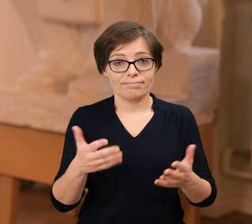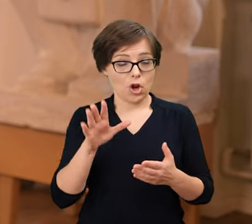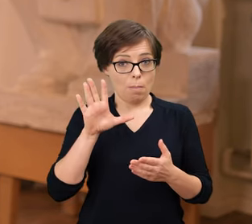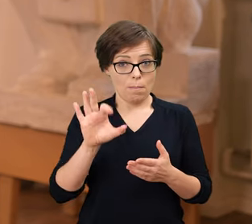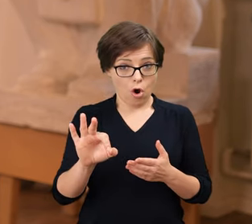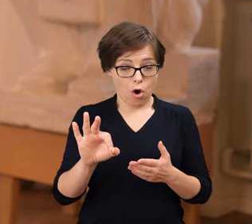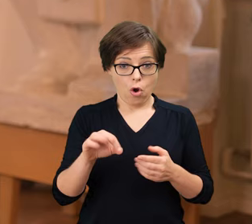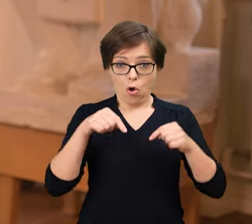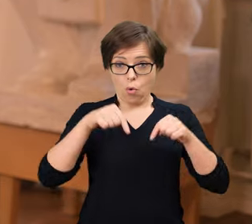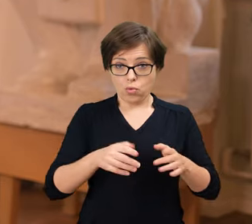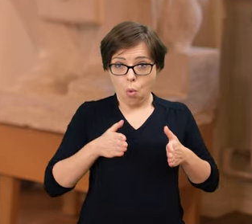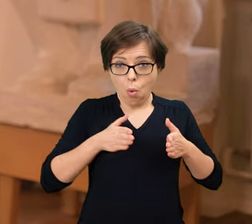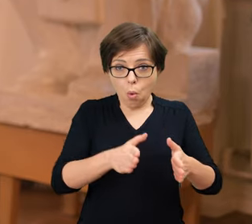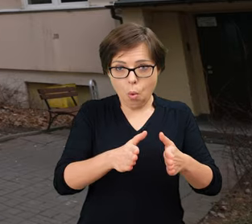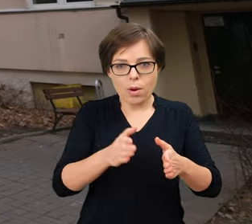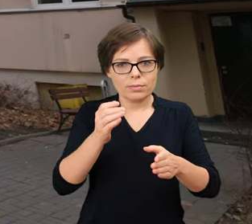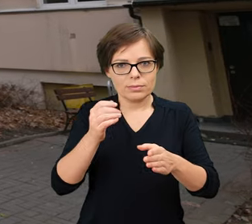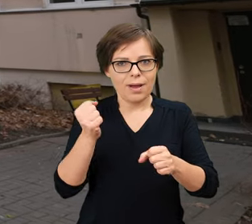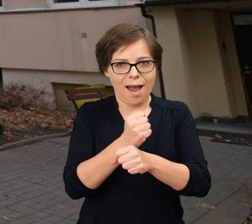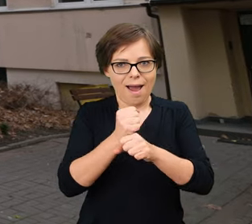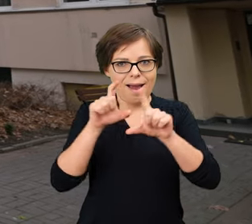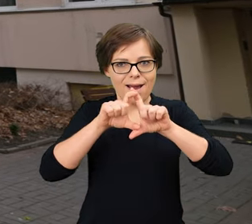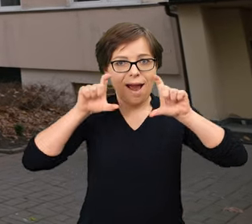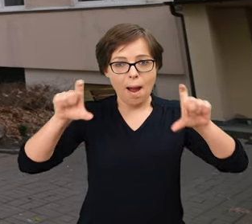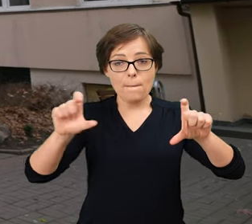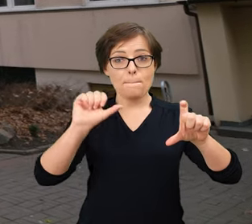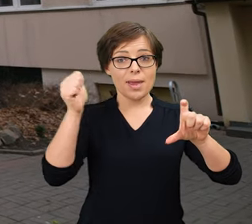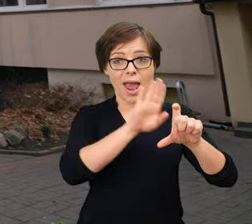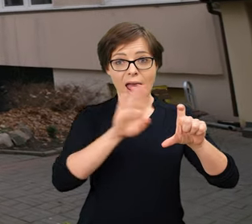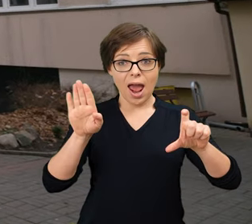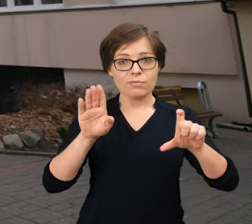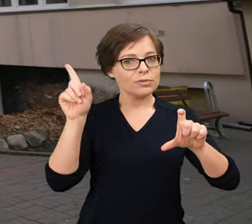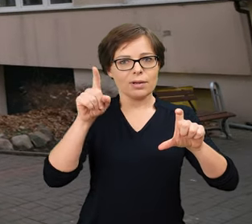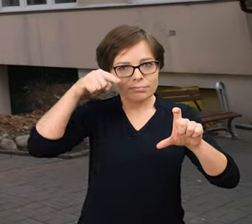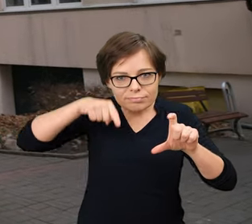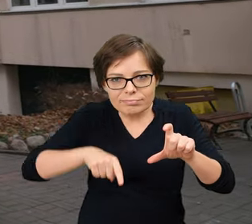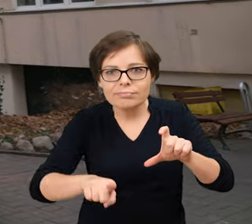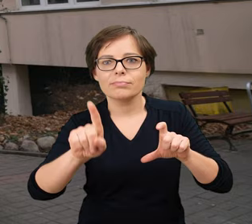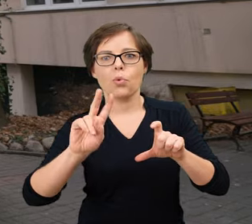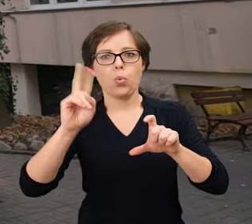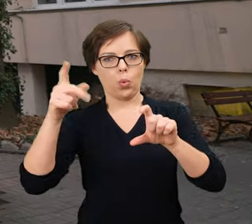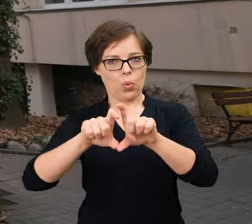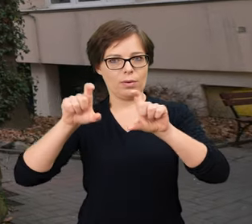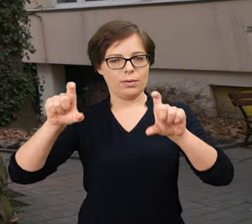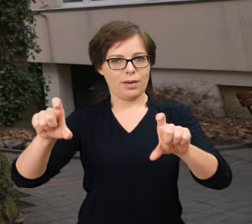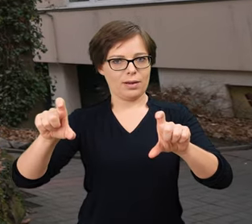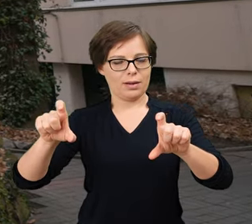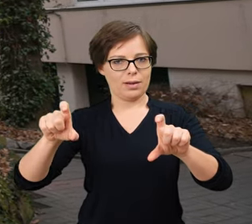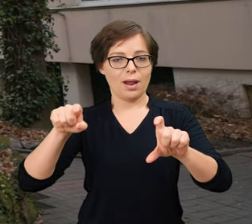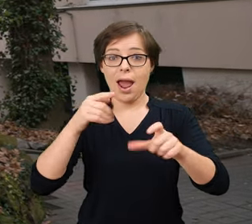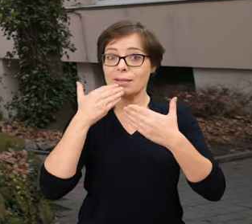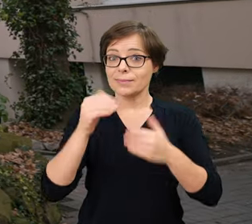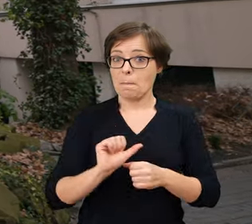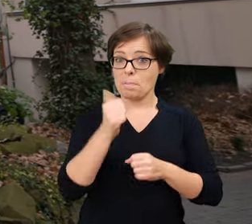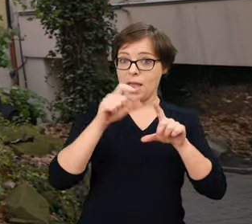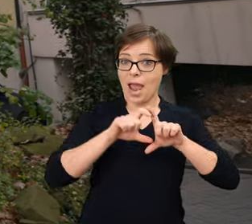w kamienicy frontowej, tylko w jej oficynie, bardzo dobrze odizolowanej frontowym